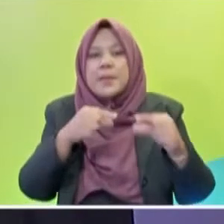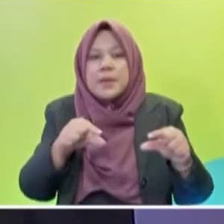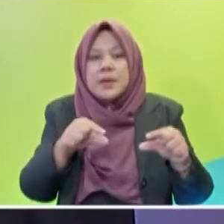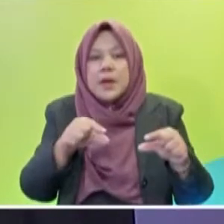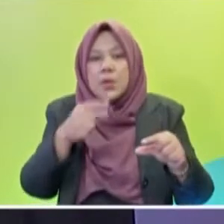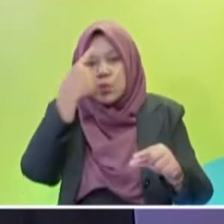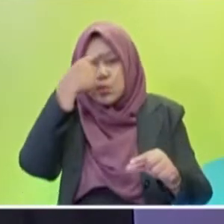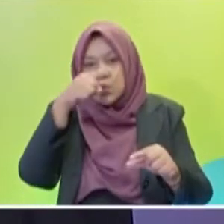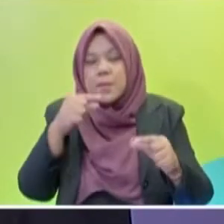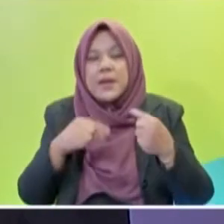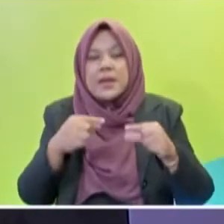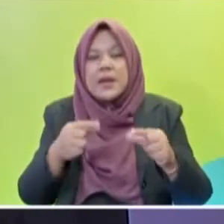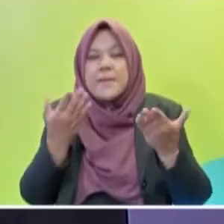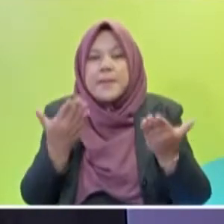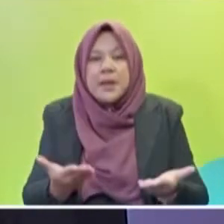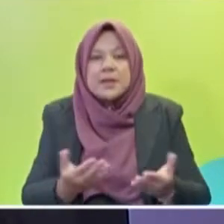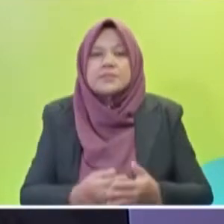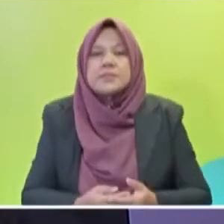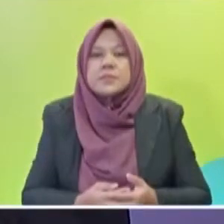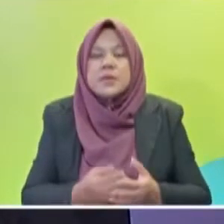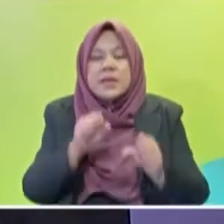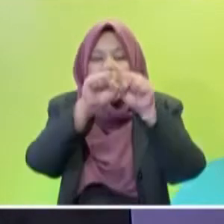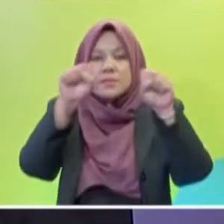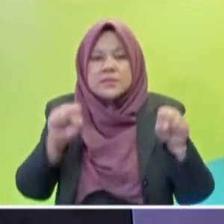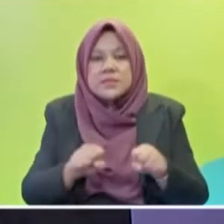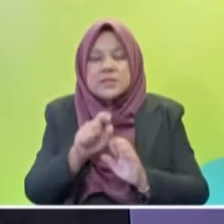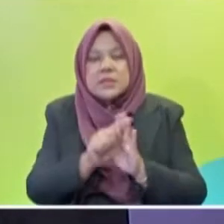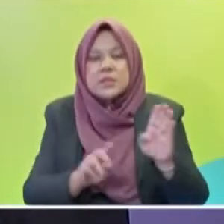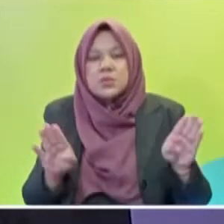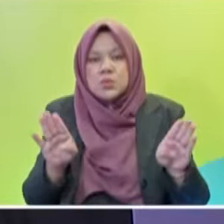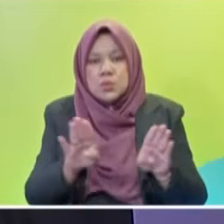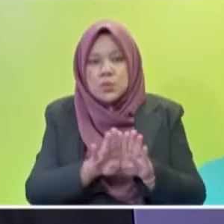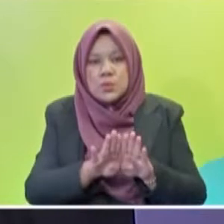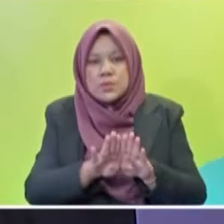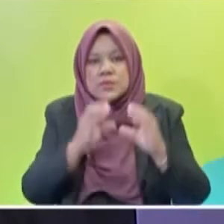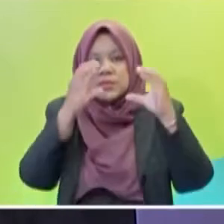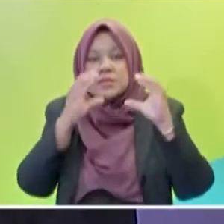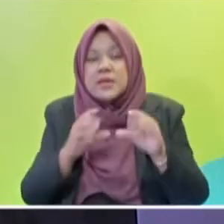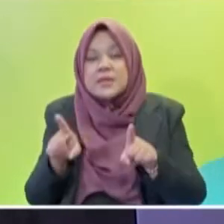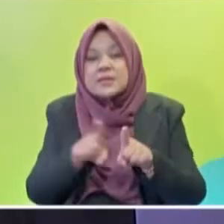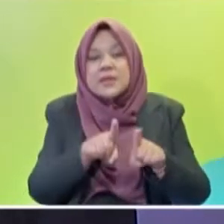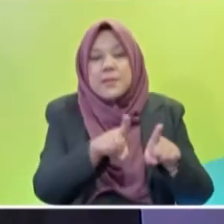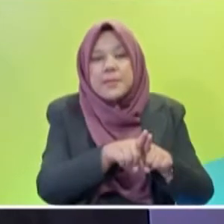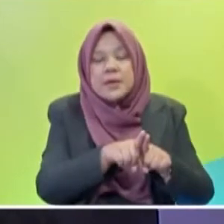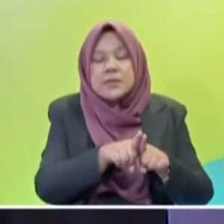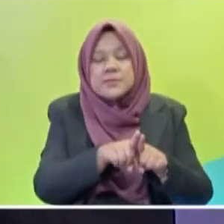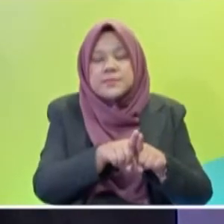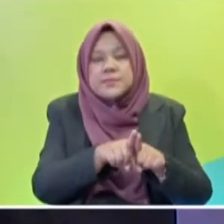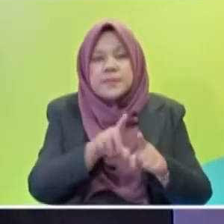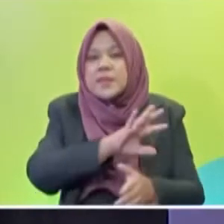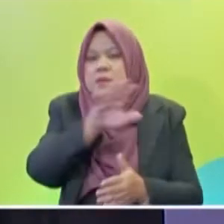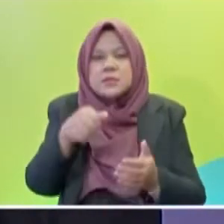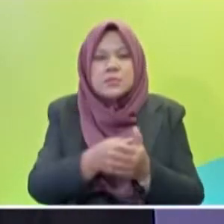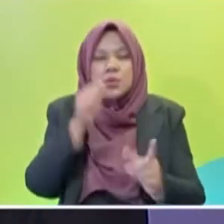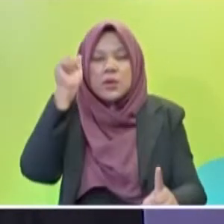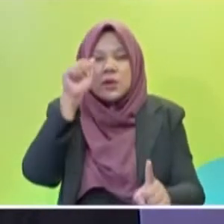Bombay Oke dalam satu sisi tutup secara seragam pada keseluruhan medali tersebut kesemua